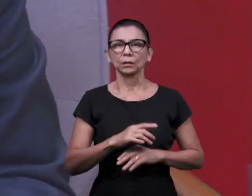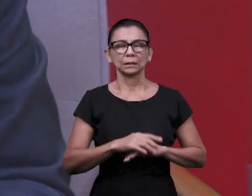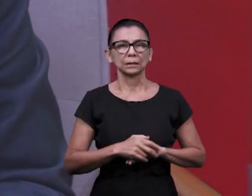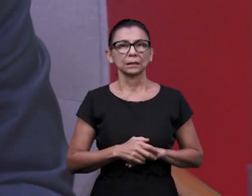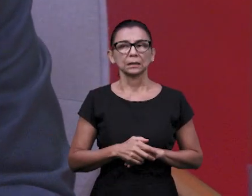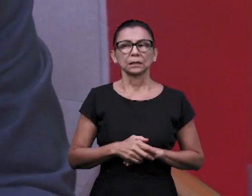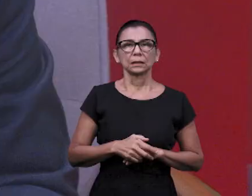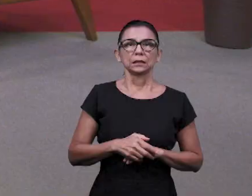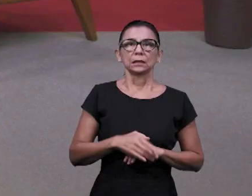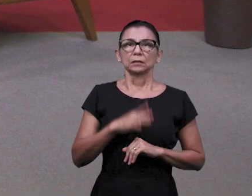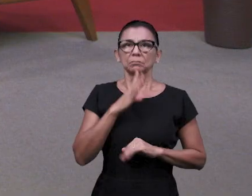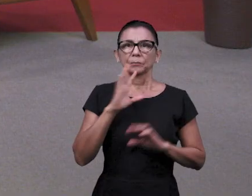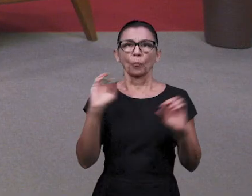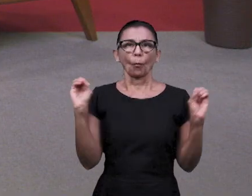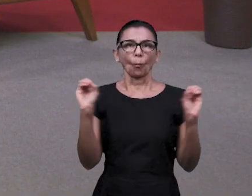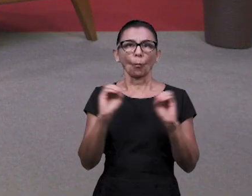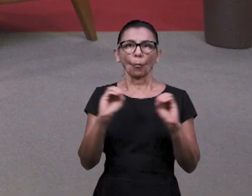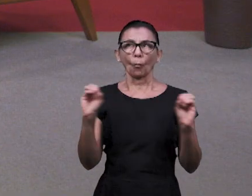parole,